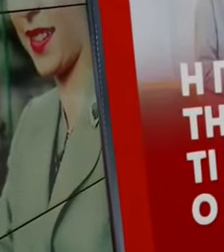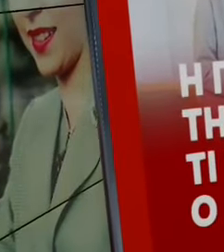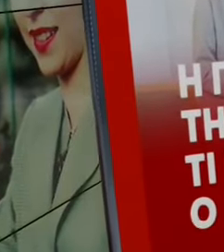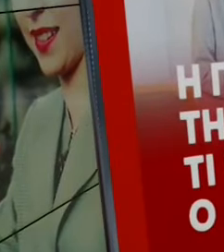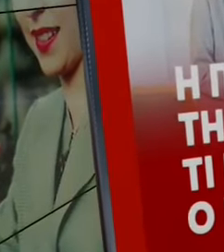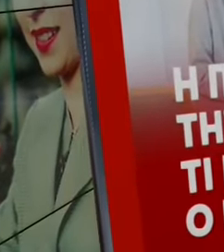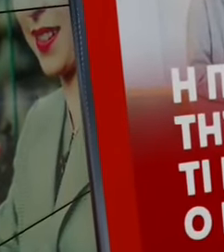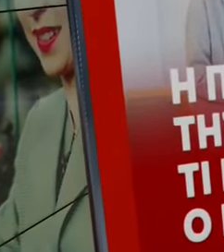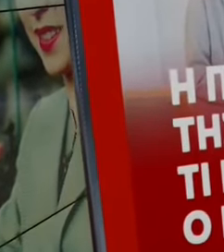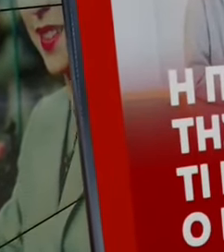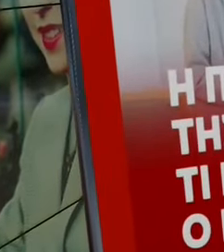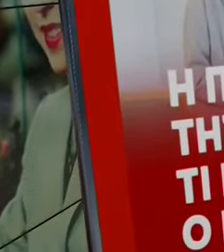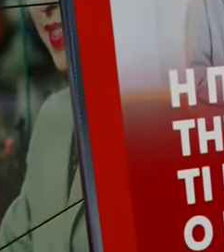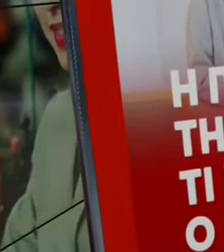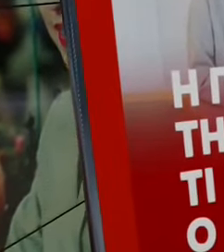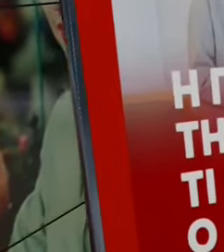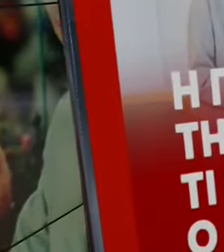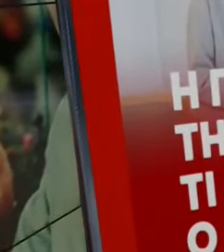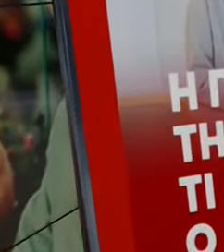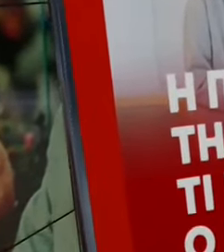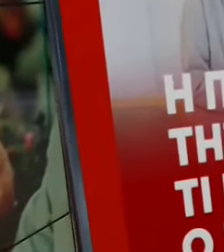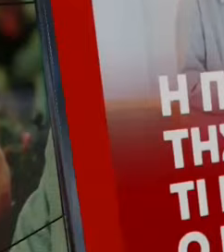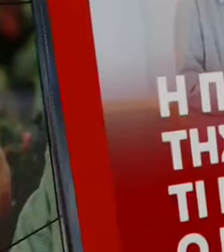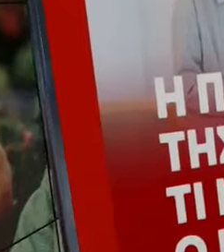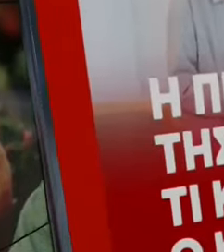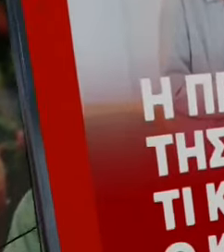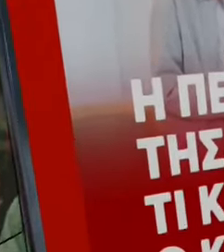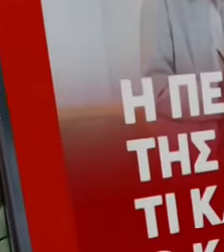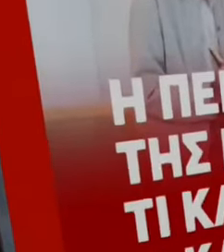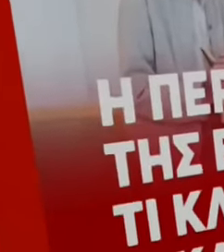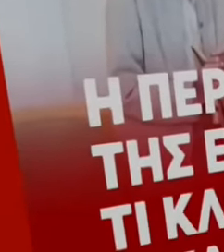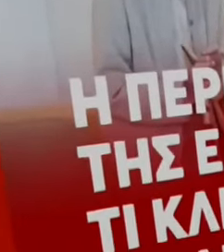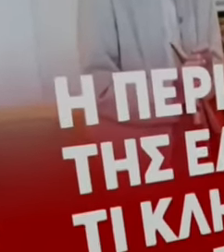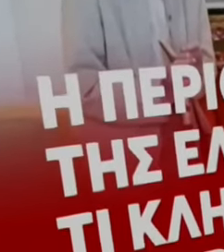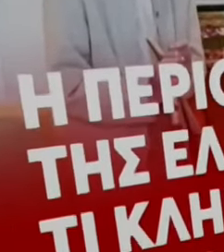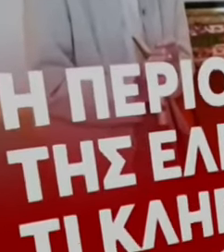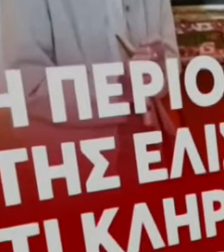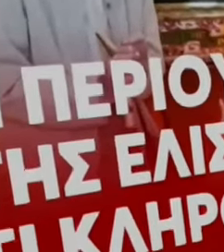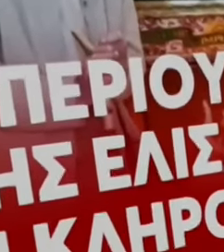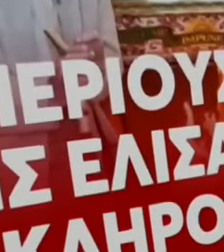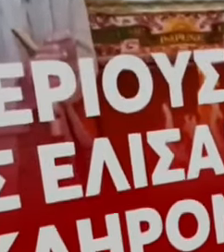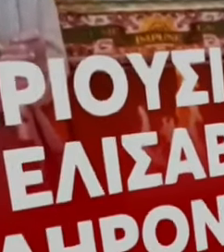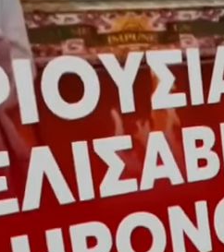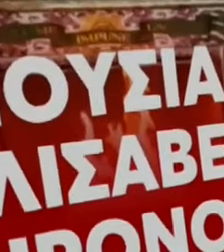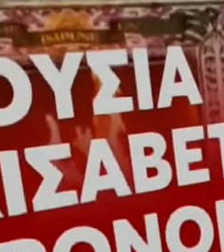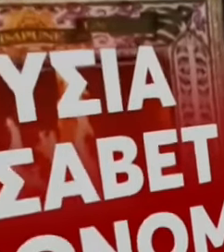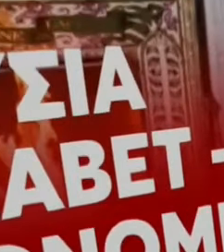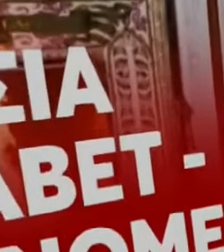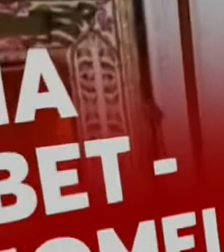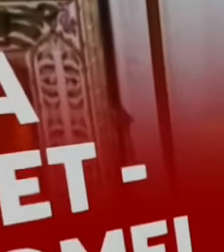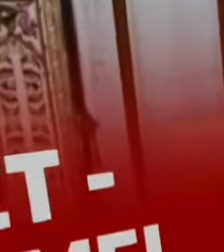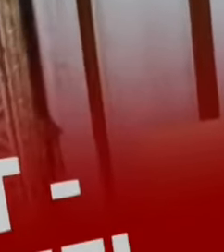Ζωντανή σύνδεση με το Λονδίνο. Με το Buckingham, ο Γιάννης Χαραμίδης είναι εκεί και θα είναι όλες τις μέρες που θα εξελιχθεί αυτό